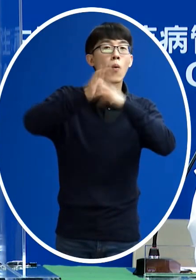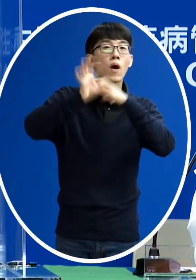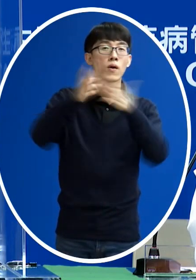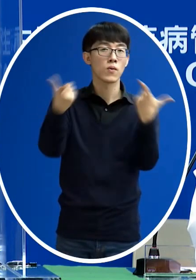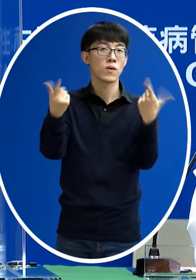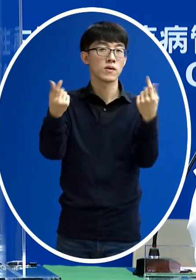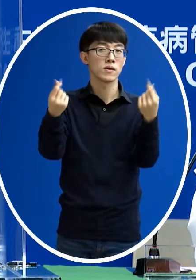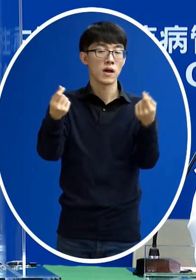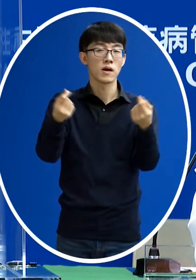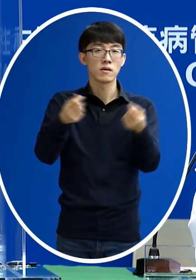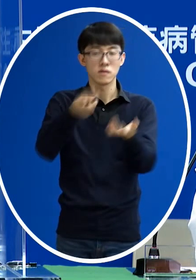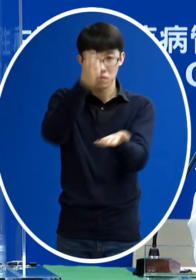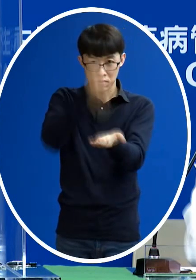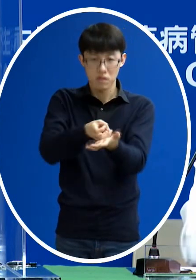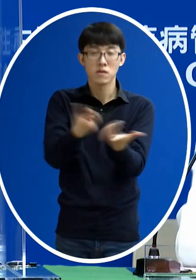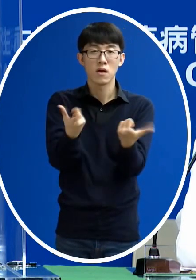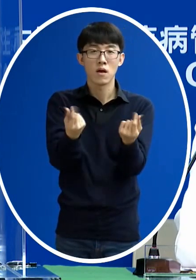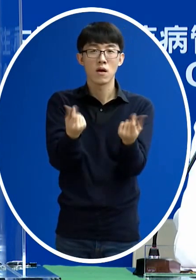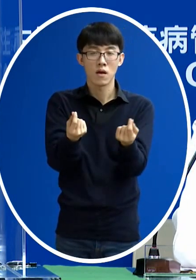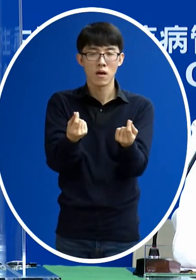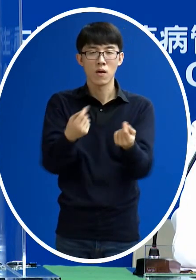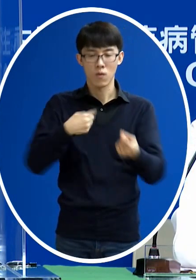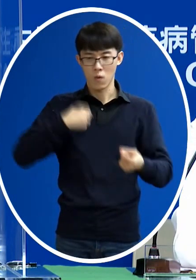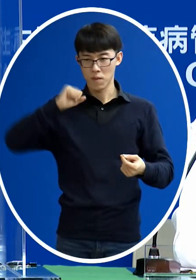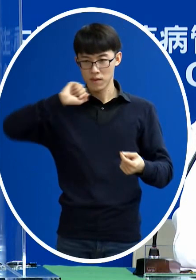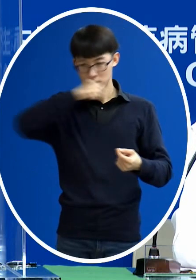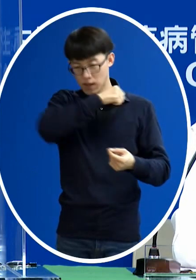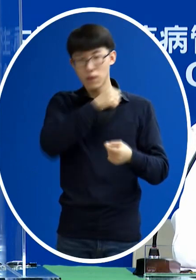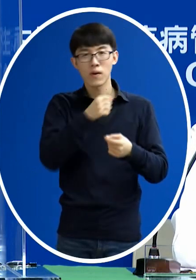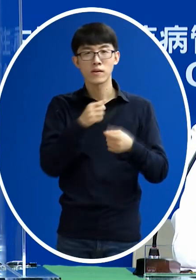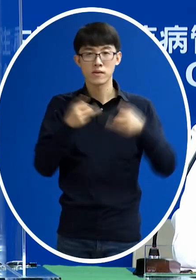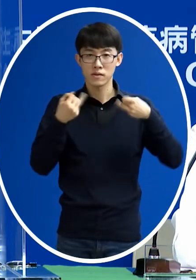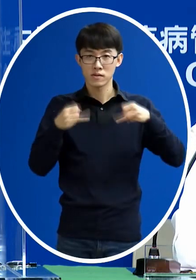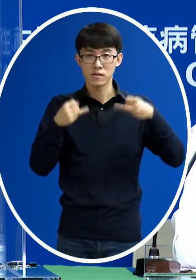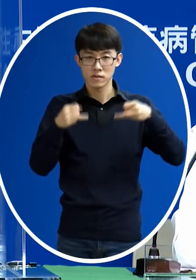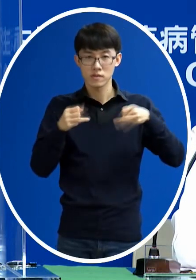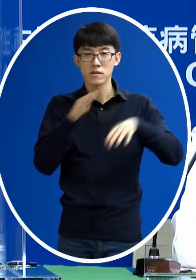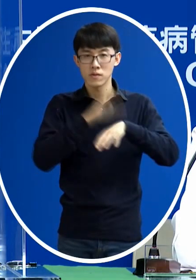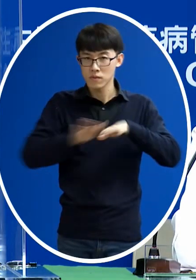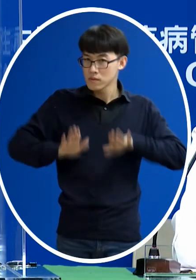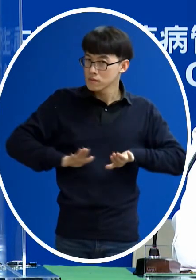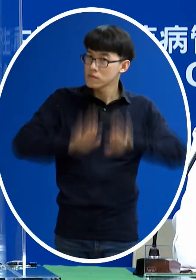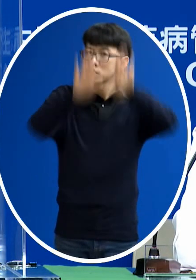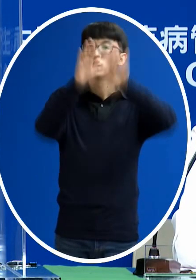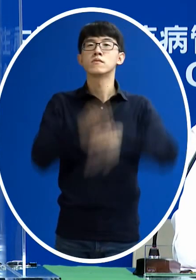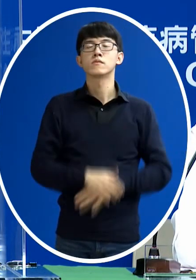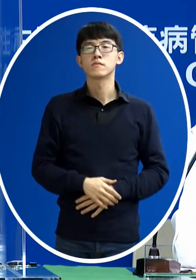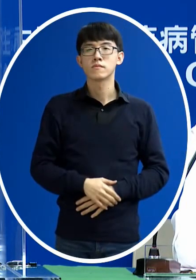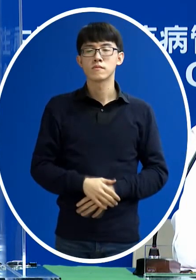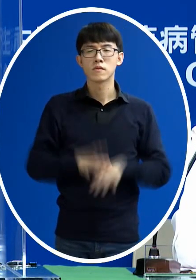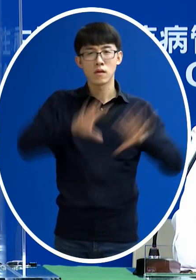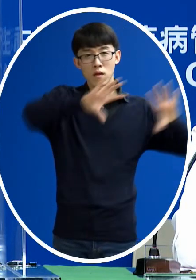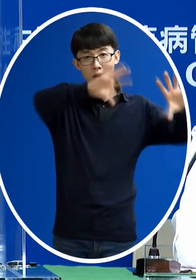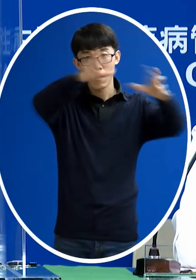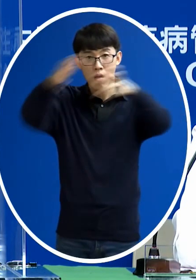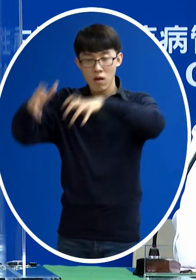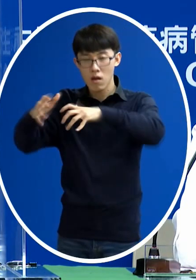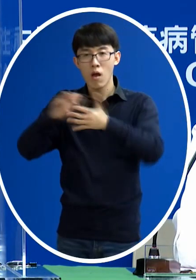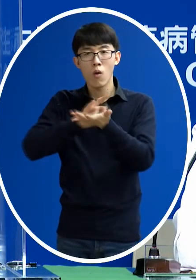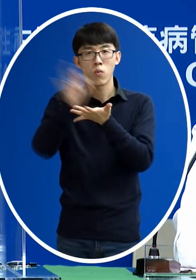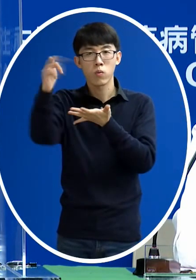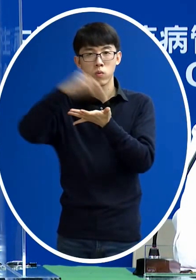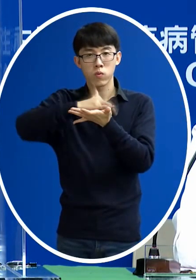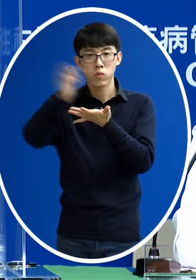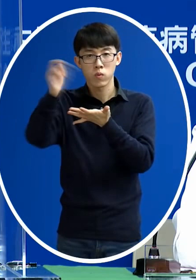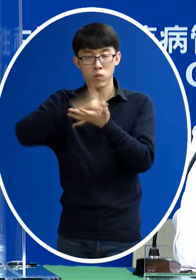本来高的分数就往下拉，好，所以我们的名次就往前。那现在看起来世界大概在边境的管理